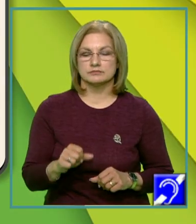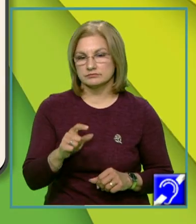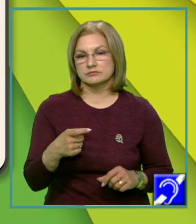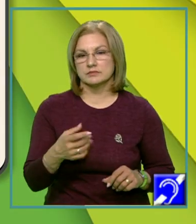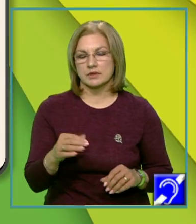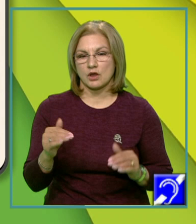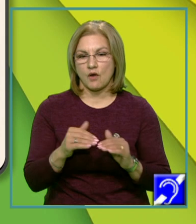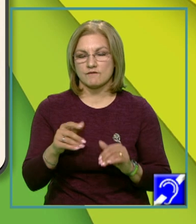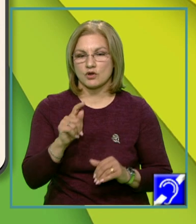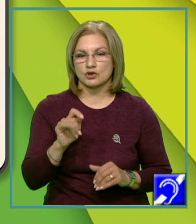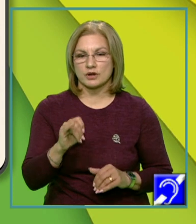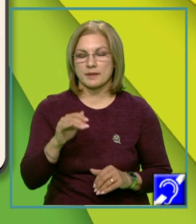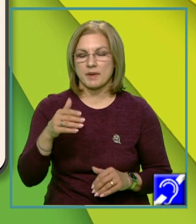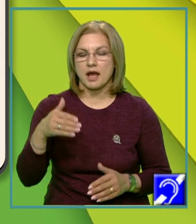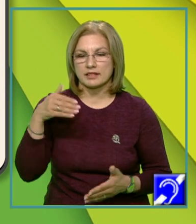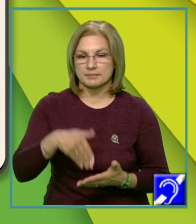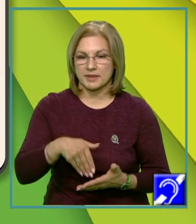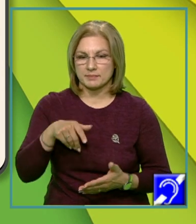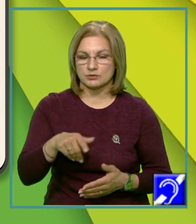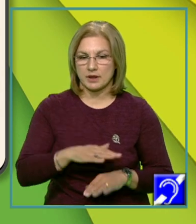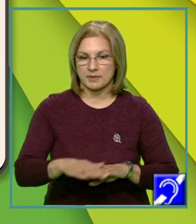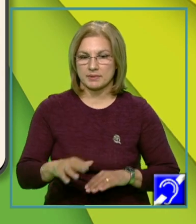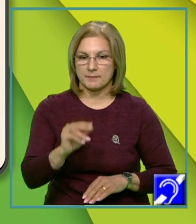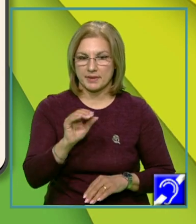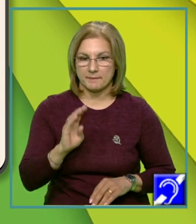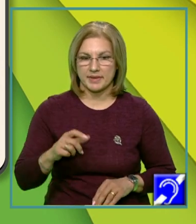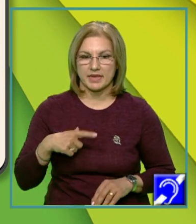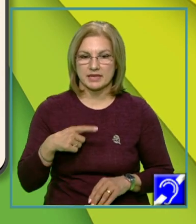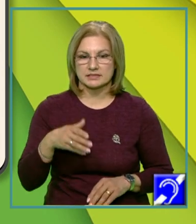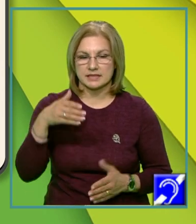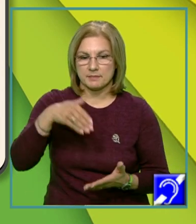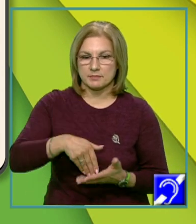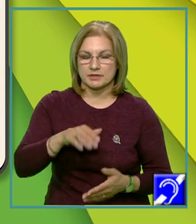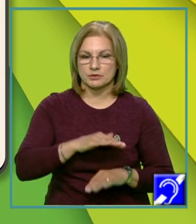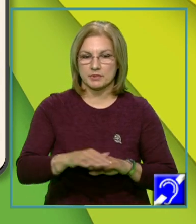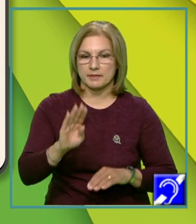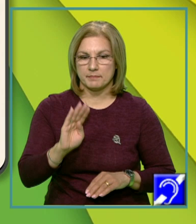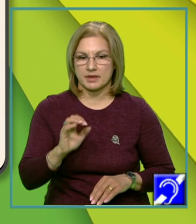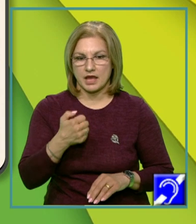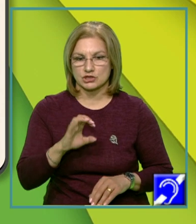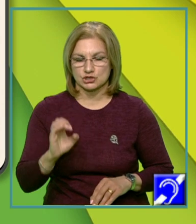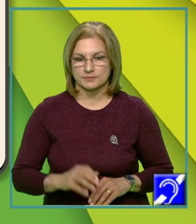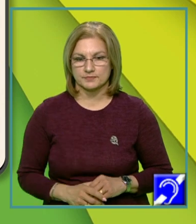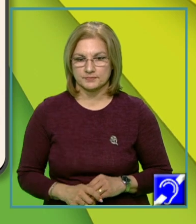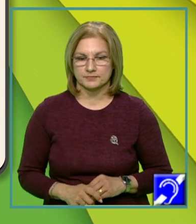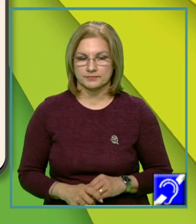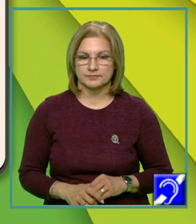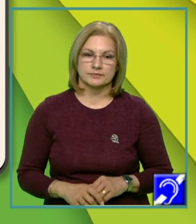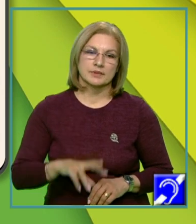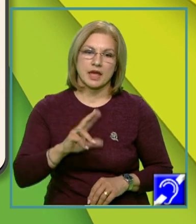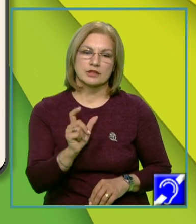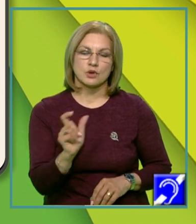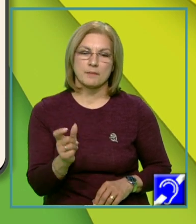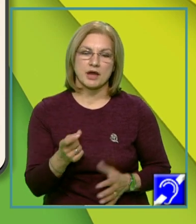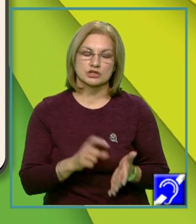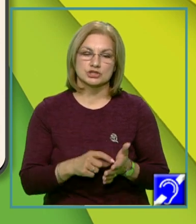drepte perpendiculare Pe plan ca pe b perpendicular pe planul BAC a doua parte a